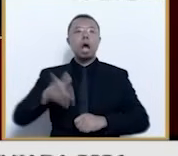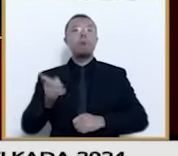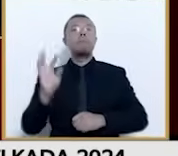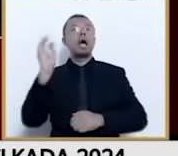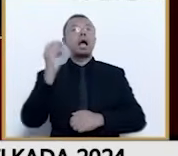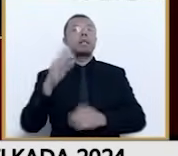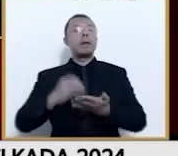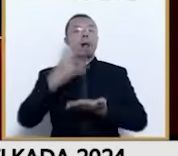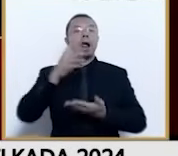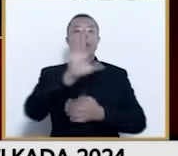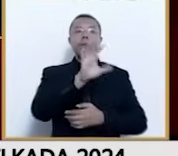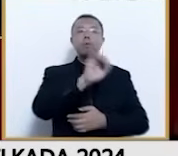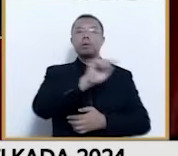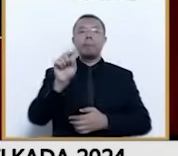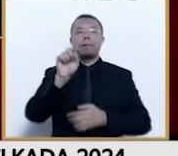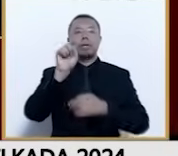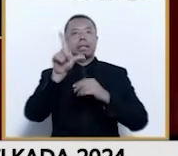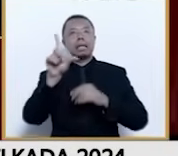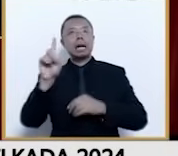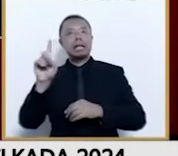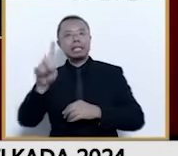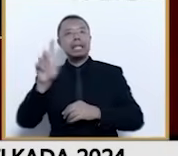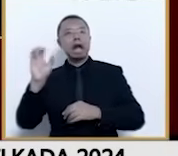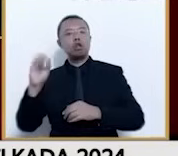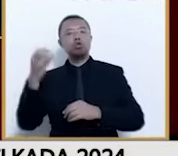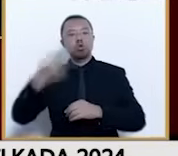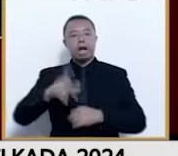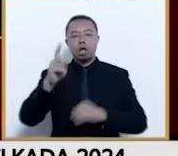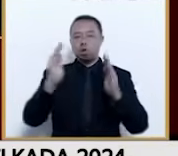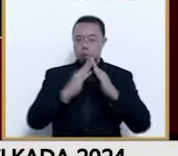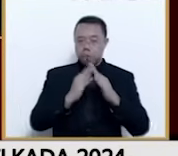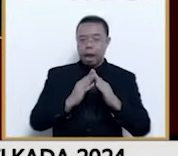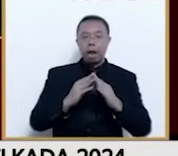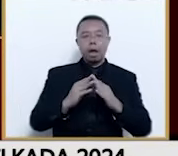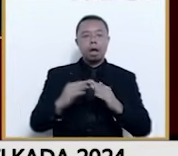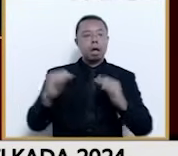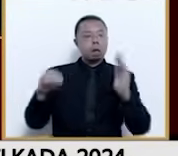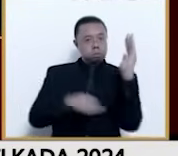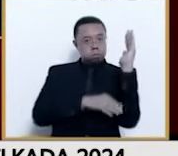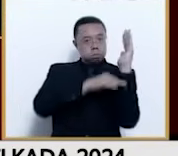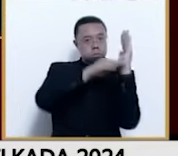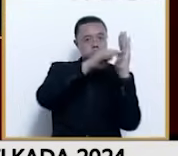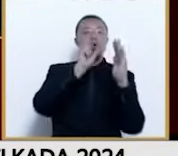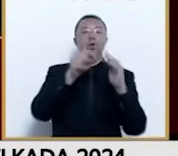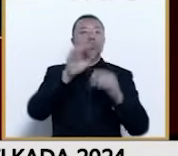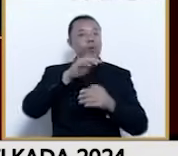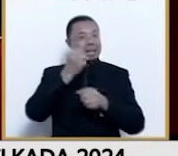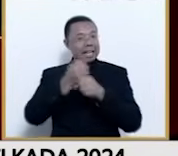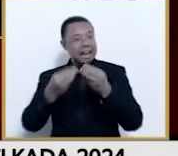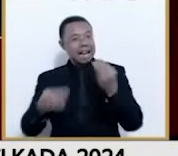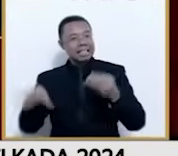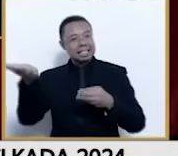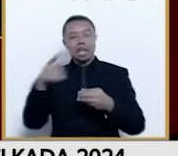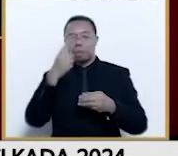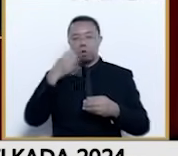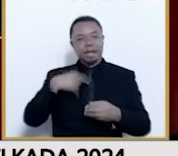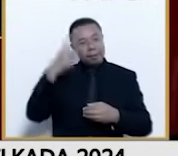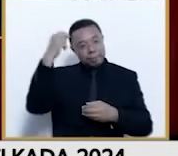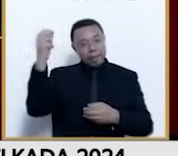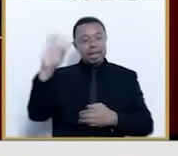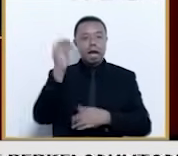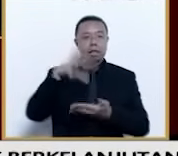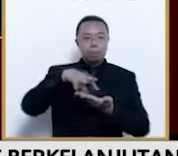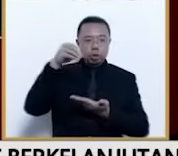mahal 50 sampai 100 juta per rumah. Hunian vertikal buat Gen Z punya mimpi, bisa di Jakarta